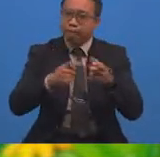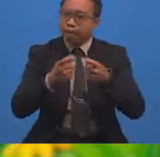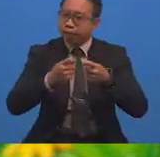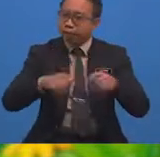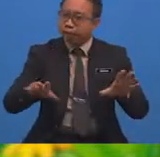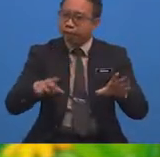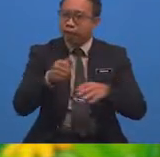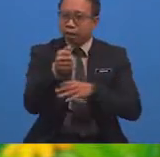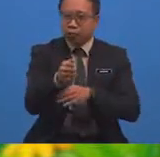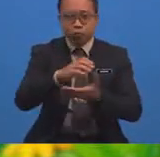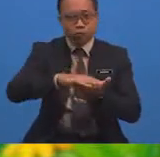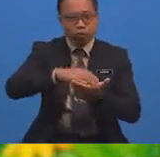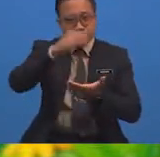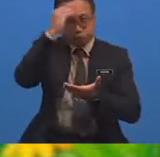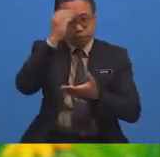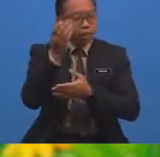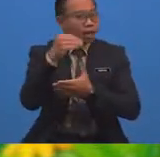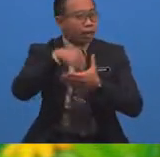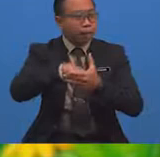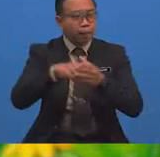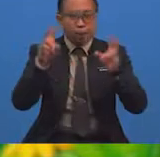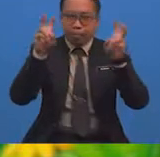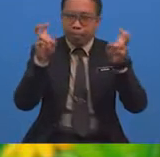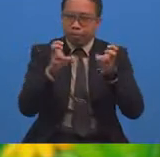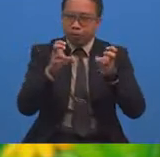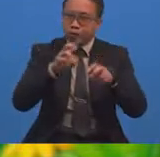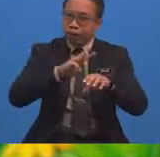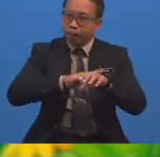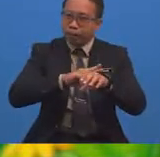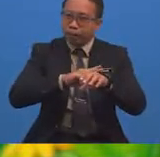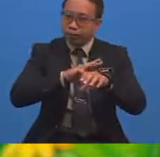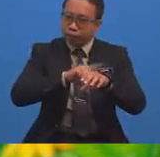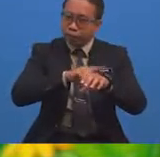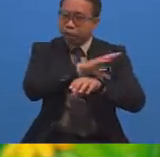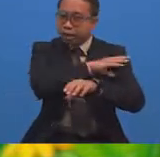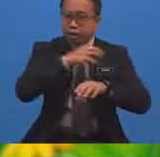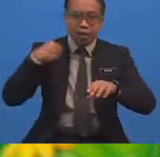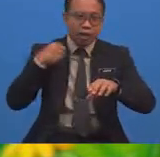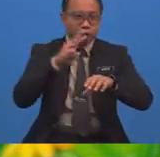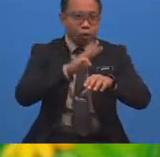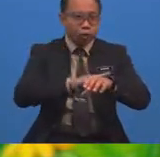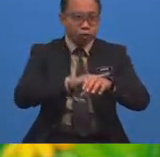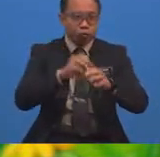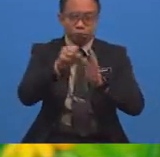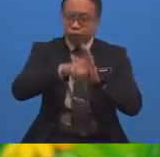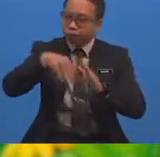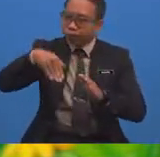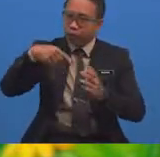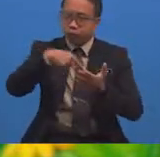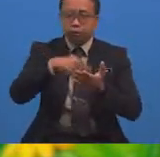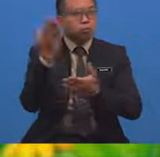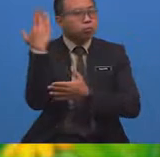kamu pelajari dalam tajuk masker dan waktu sebelum